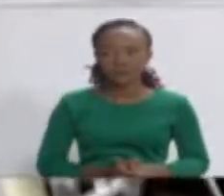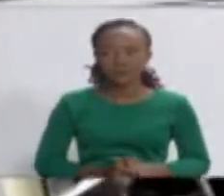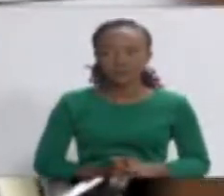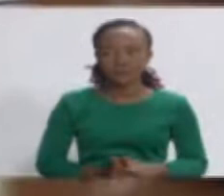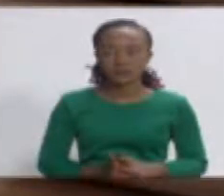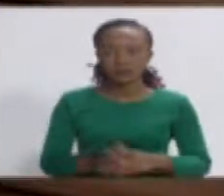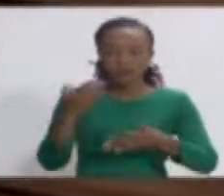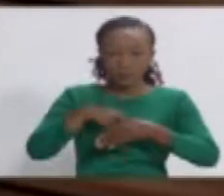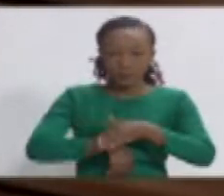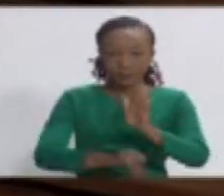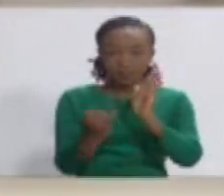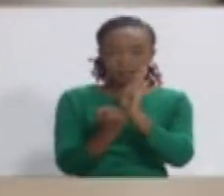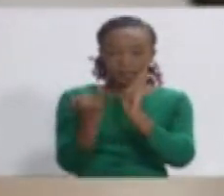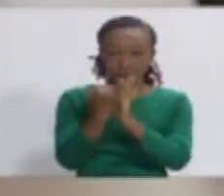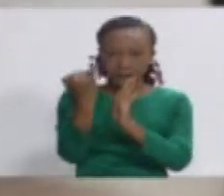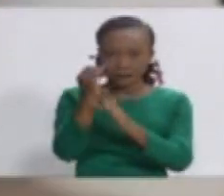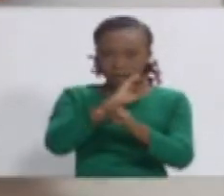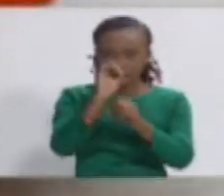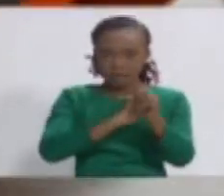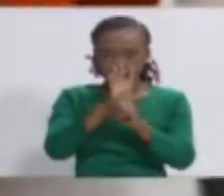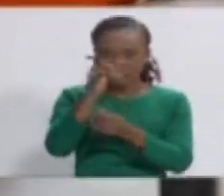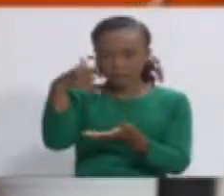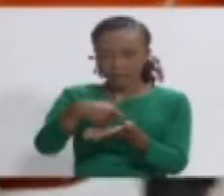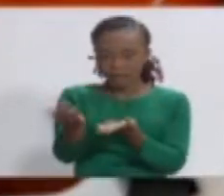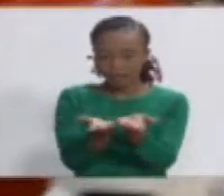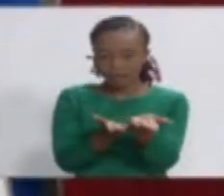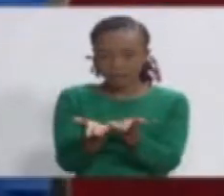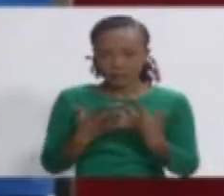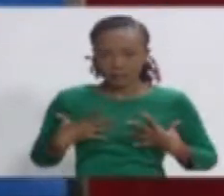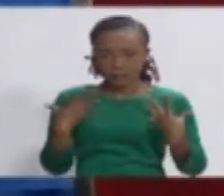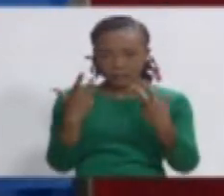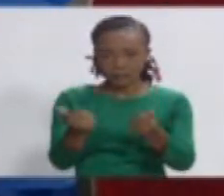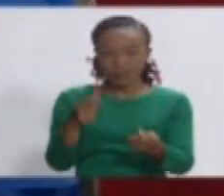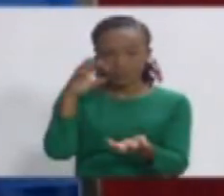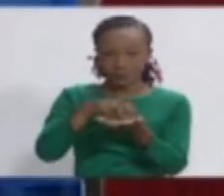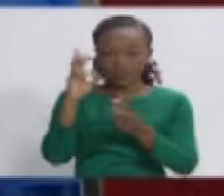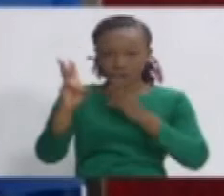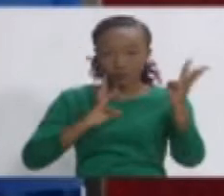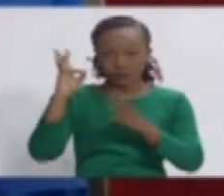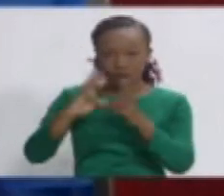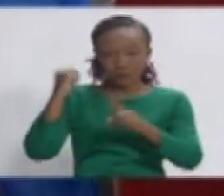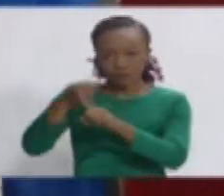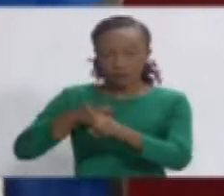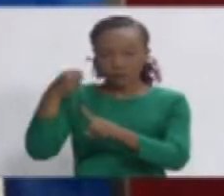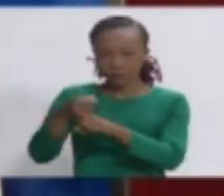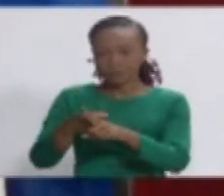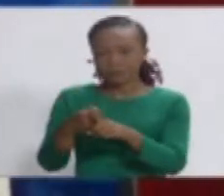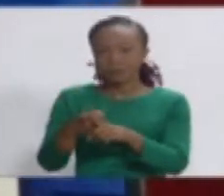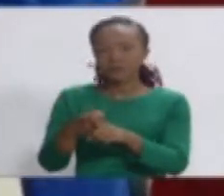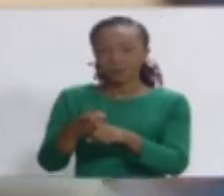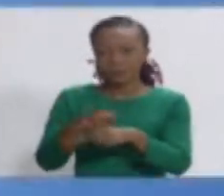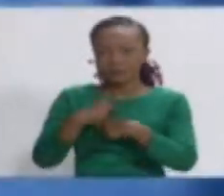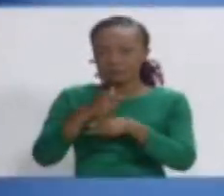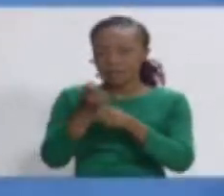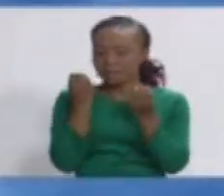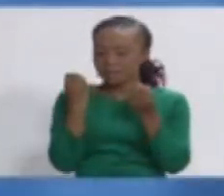Kufuatia ongezeko la visa vya corona hasa miongoni mwa wahudumu wa afya, hali ya wasiwasi imewagubika wahudumu hao na kupelekea